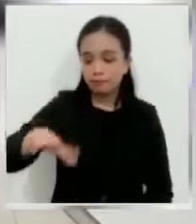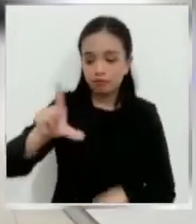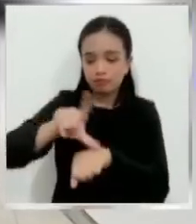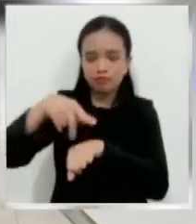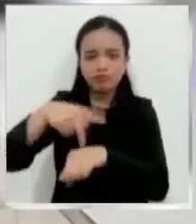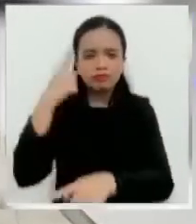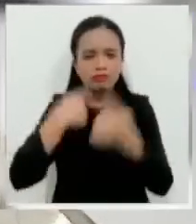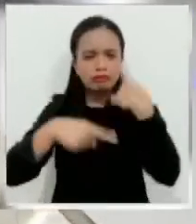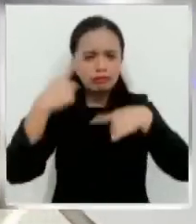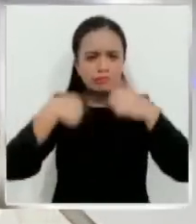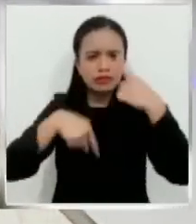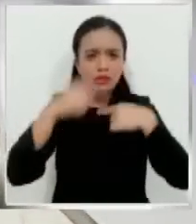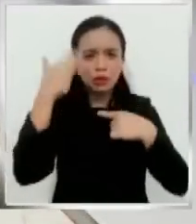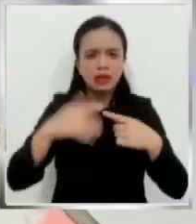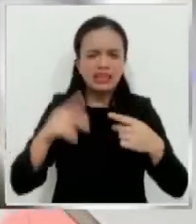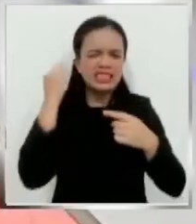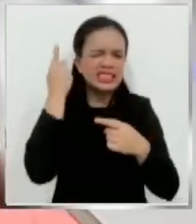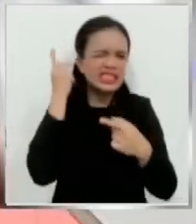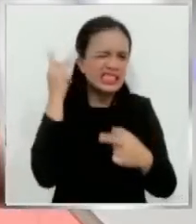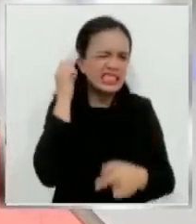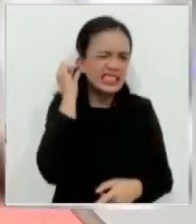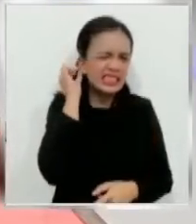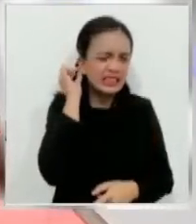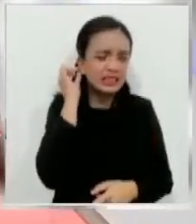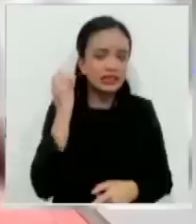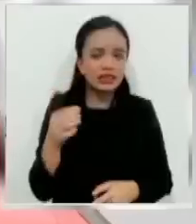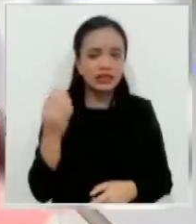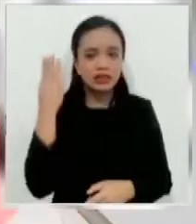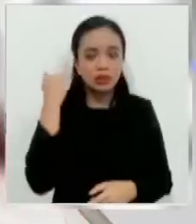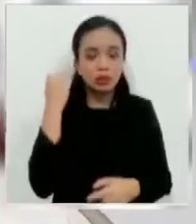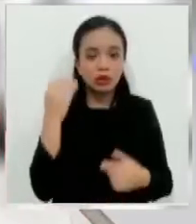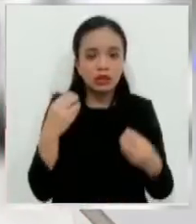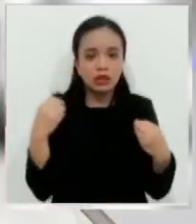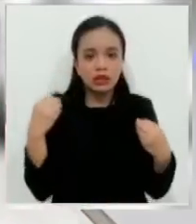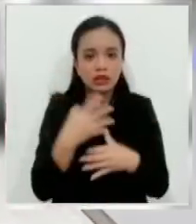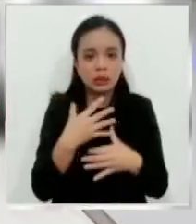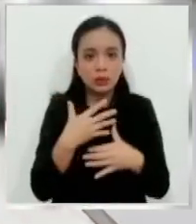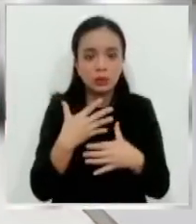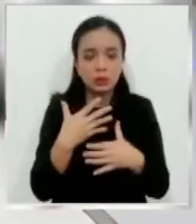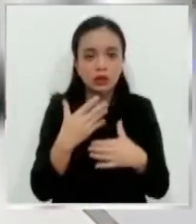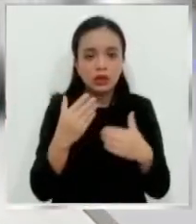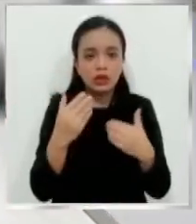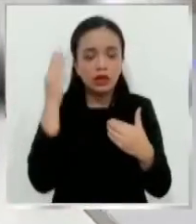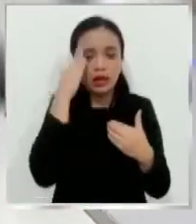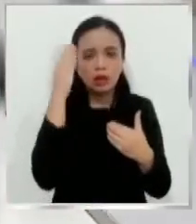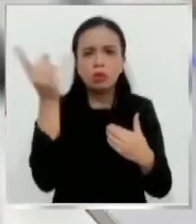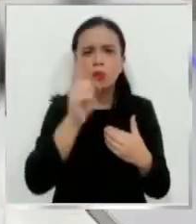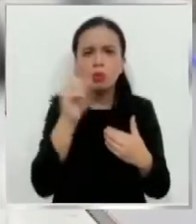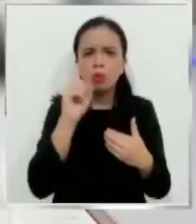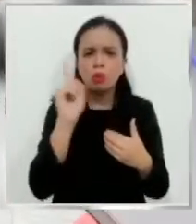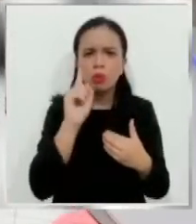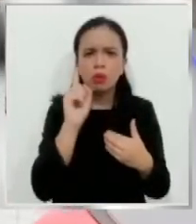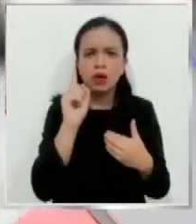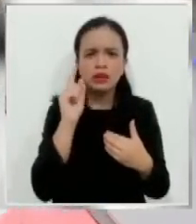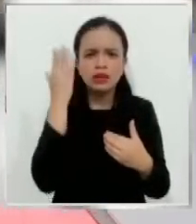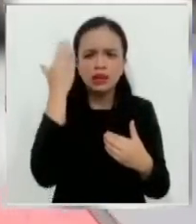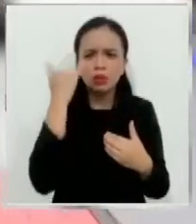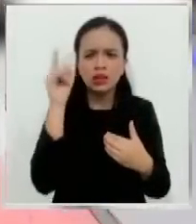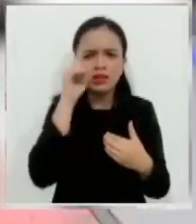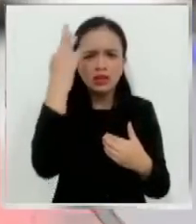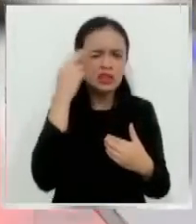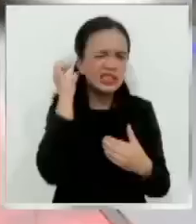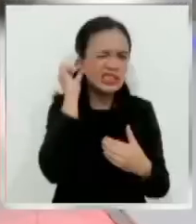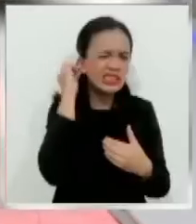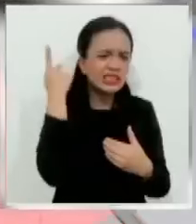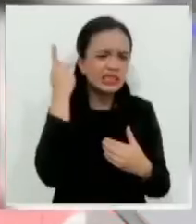biglang sumakit ang tenga. Pero gumapag ang takot sa kanilang tahanan nang malaman kung ano ang nagdulot ng pananakit. Isang alupihan